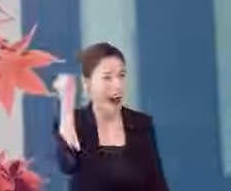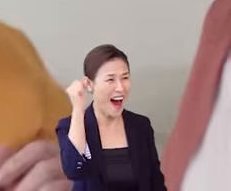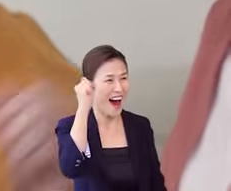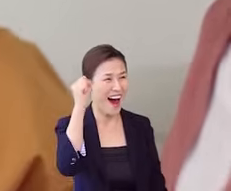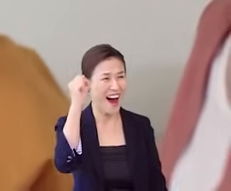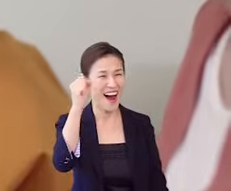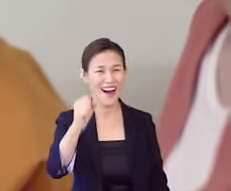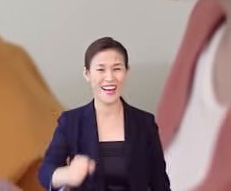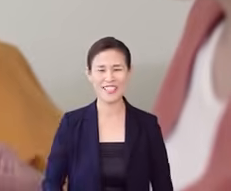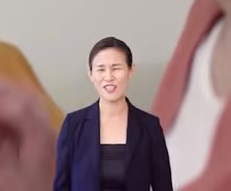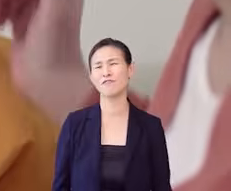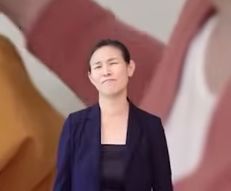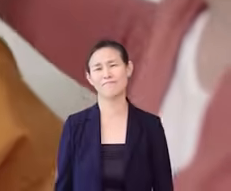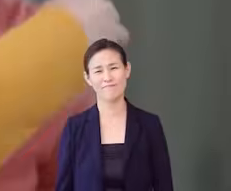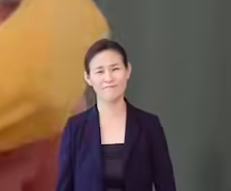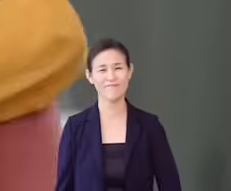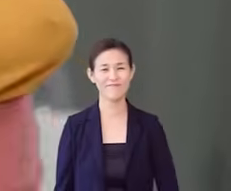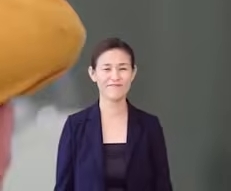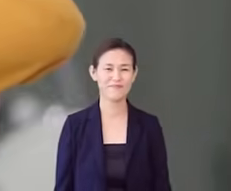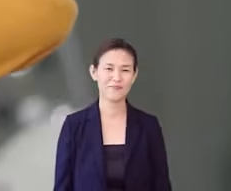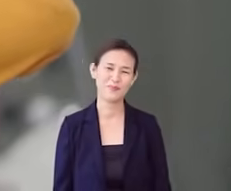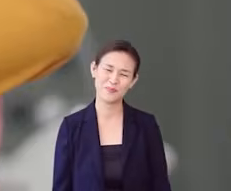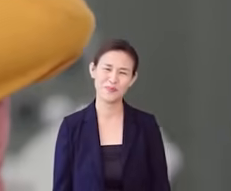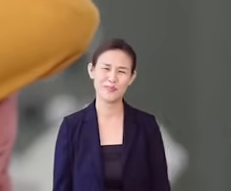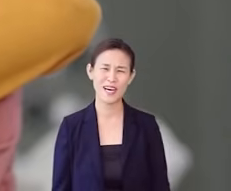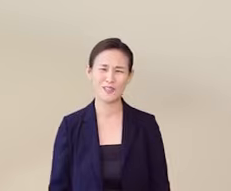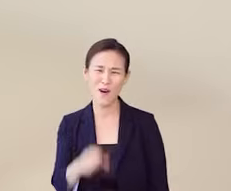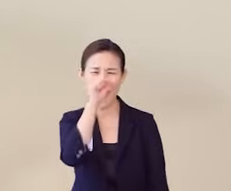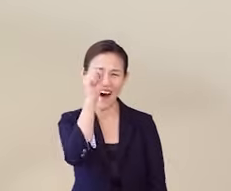감사합니다. 나 합격했대.